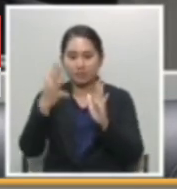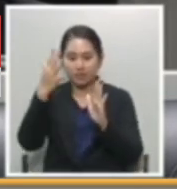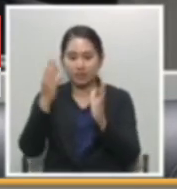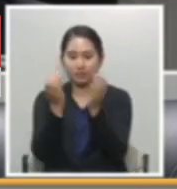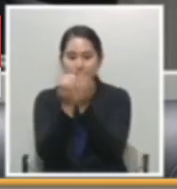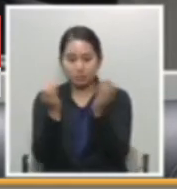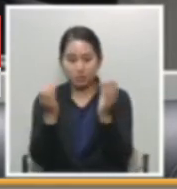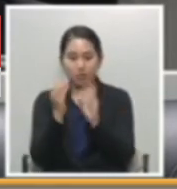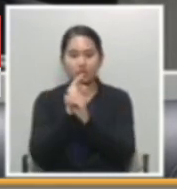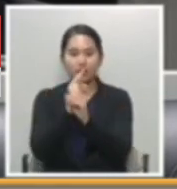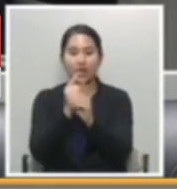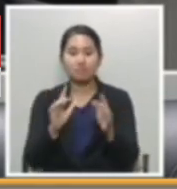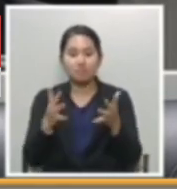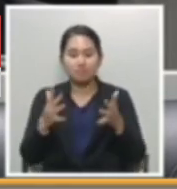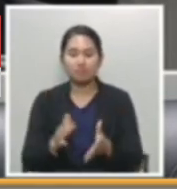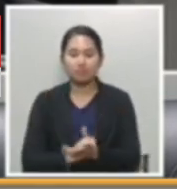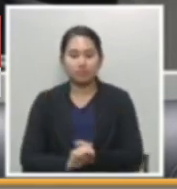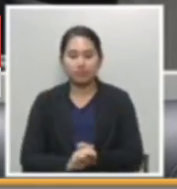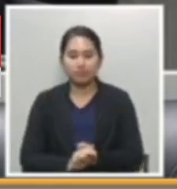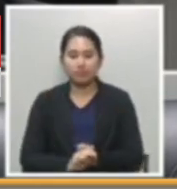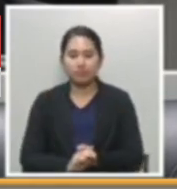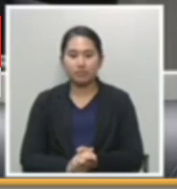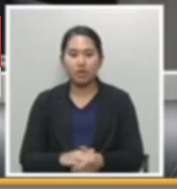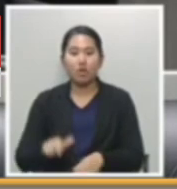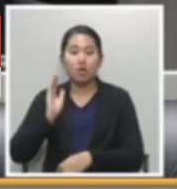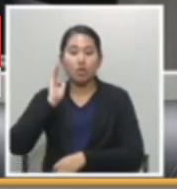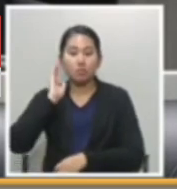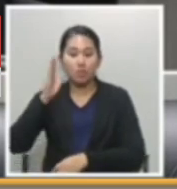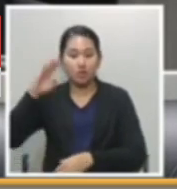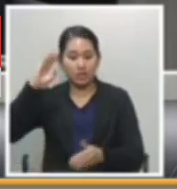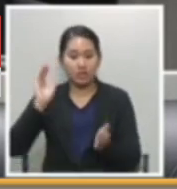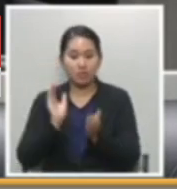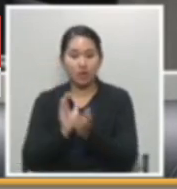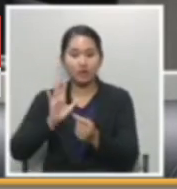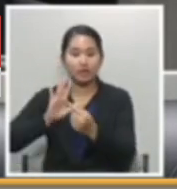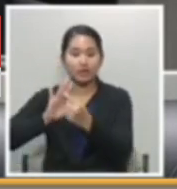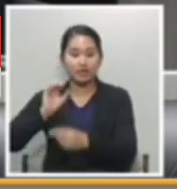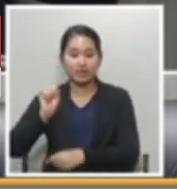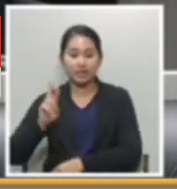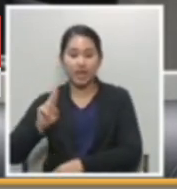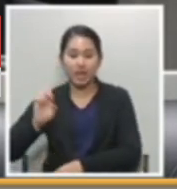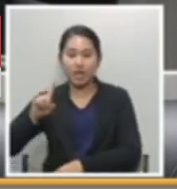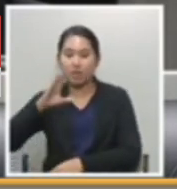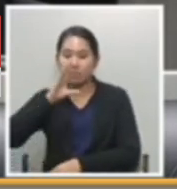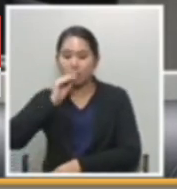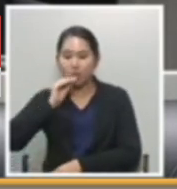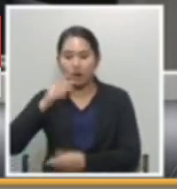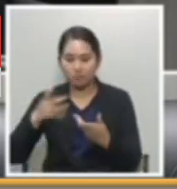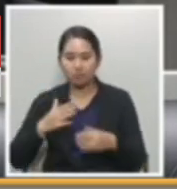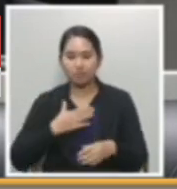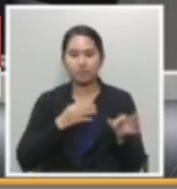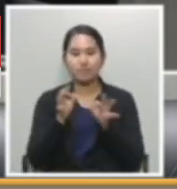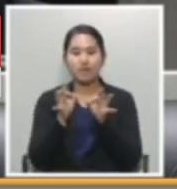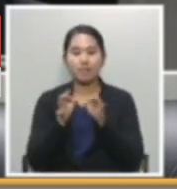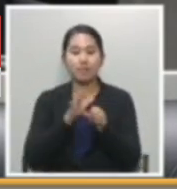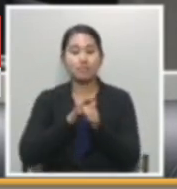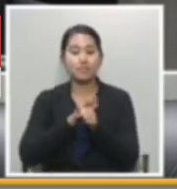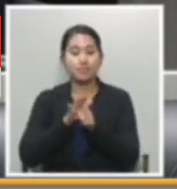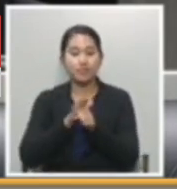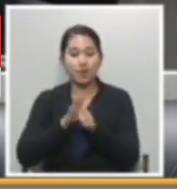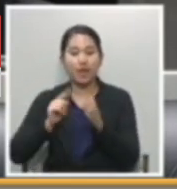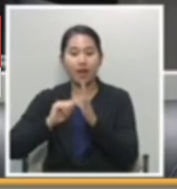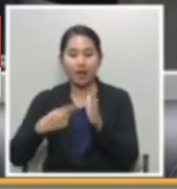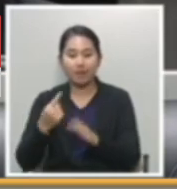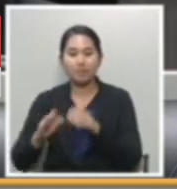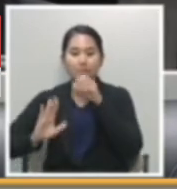มนูญแน่นอนครับท่านเสรีพูดไปแล้วผมคงท่านเสรีพิสุทธิ์พูดไปแล้วผมคงไม่อธิบายมากมายเรื่องตั้งแต่ถวายสั